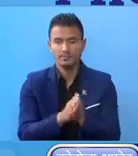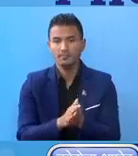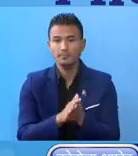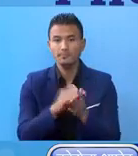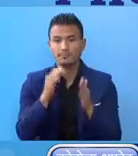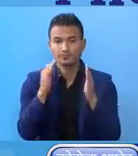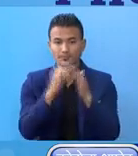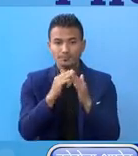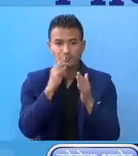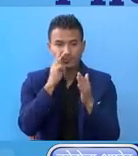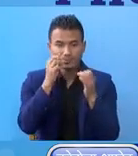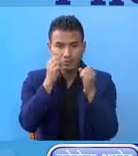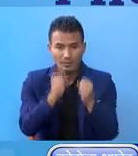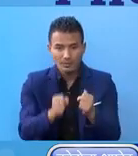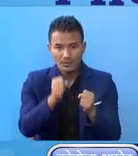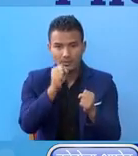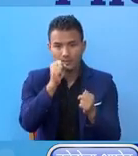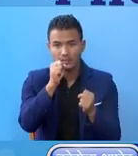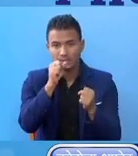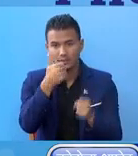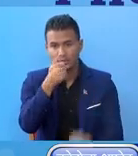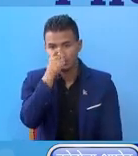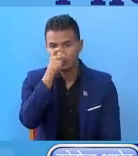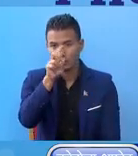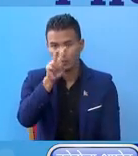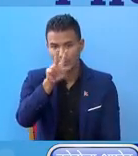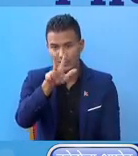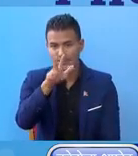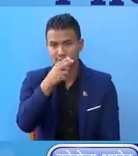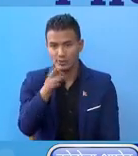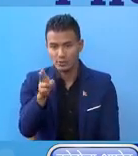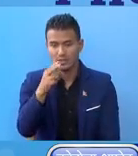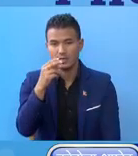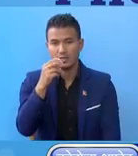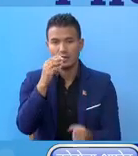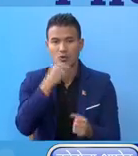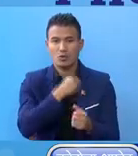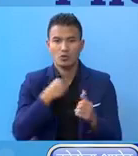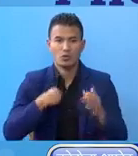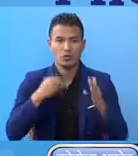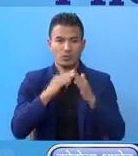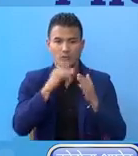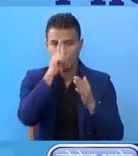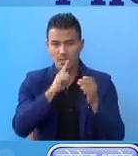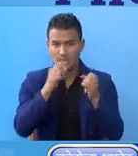होम आइसोलेसनमा बस्नेको संख्या 628 छ। संस्थागत आइसोलेसन